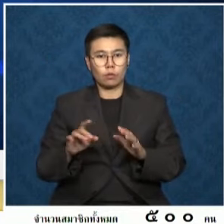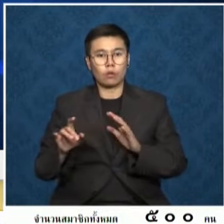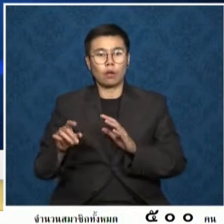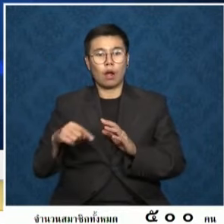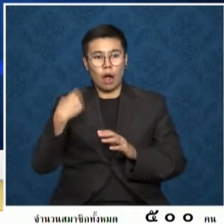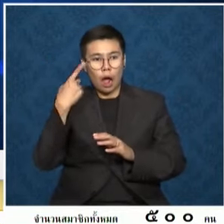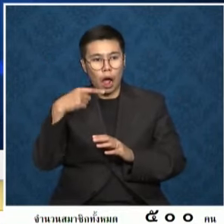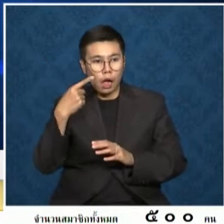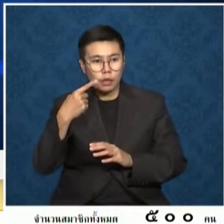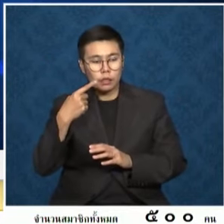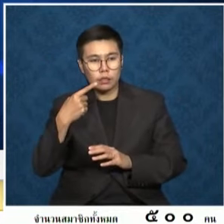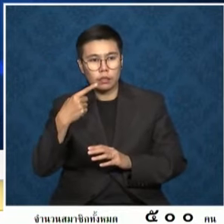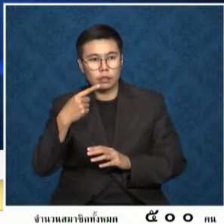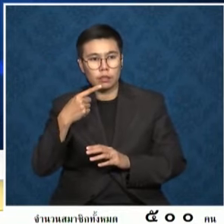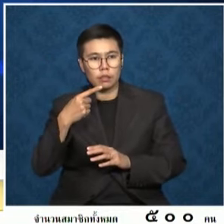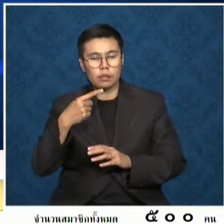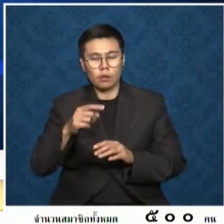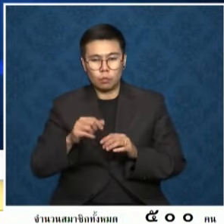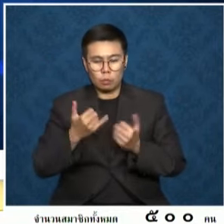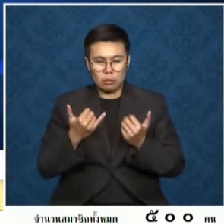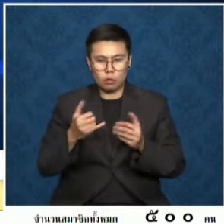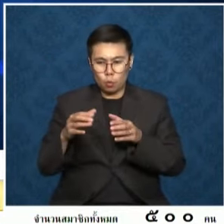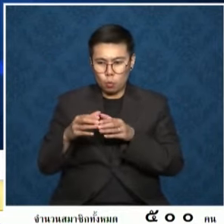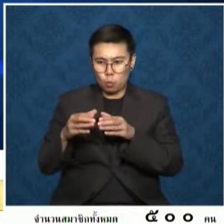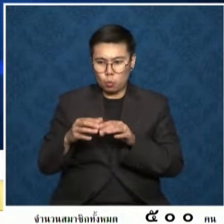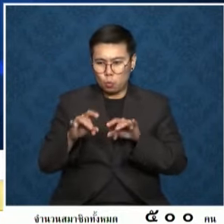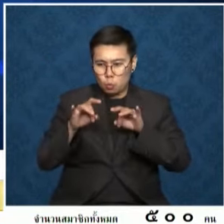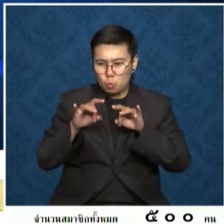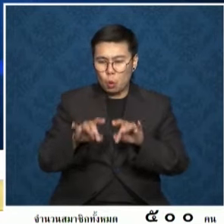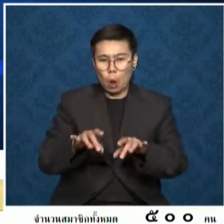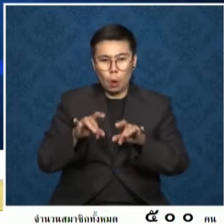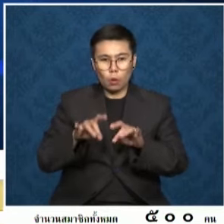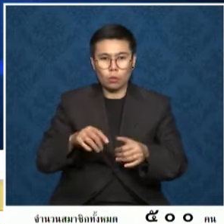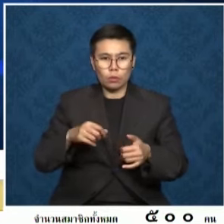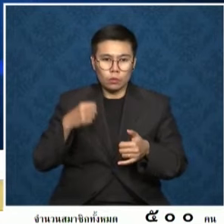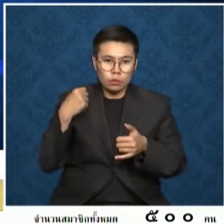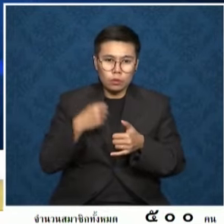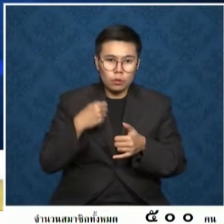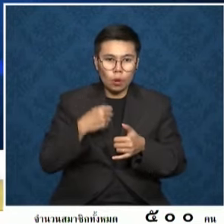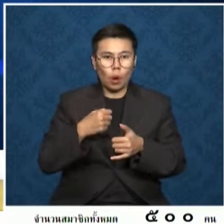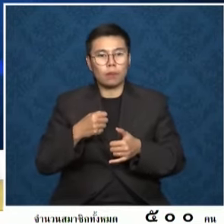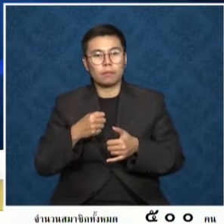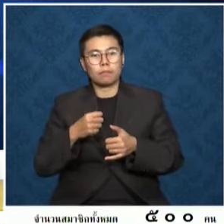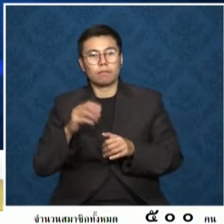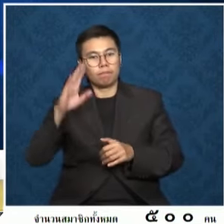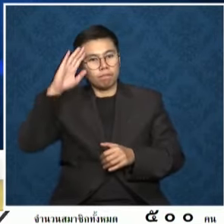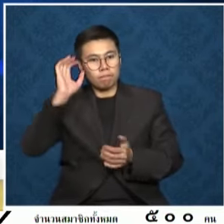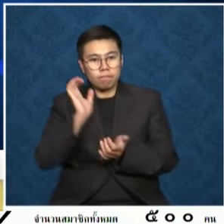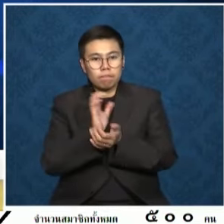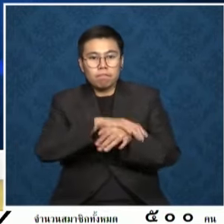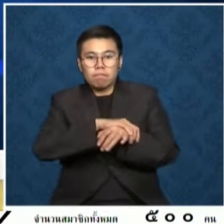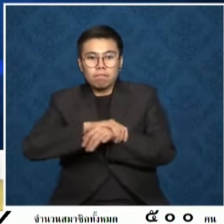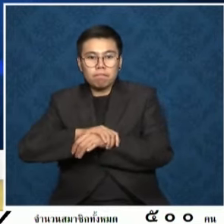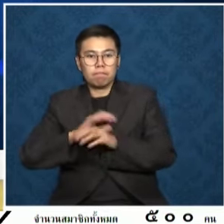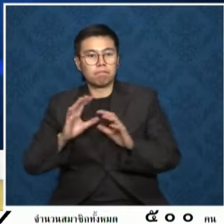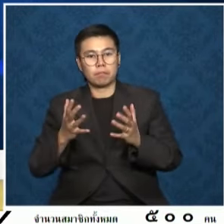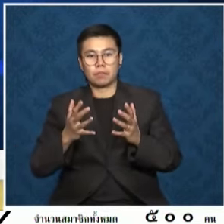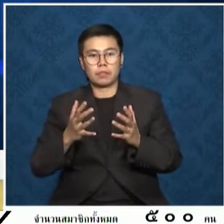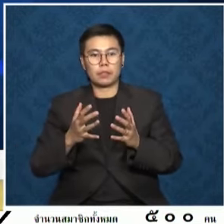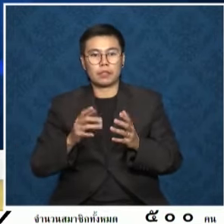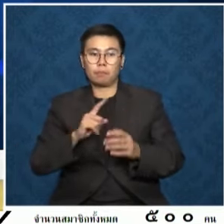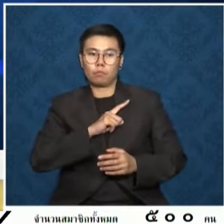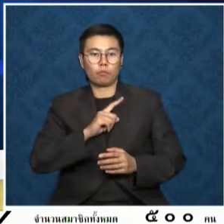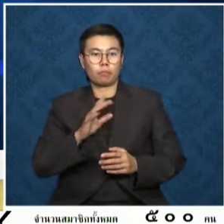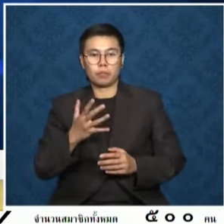ผู้ที่ใช้ความรุนแรงซึ่งวันนี้รู้สึกว่าใช้ความรุนแรงโดยที่ไม่ต้องรับผิดชอบอะไรเนี่ยคนเขาจะหา